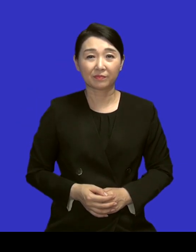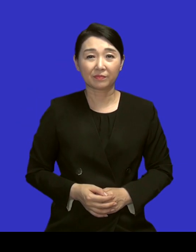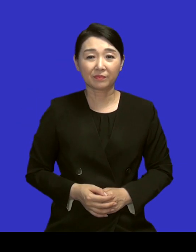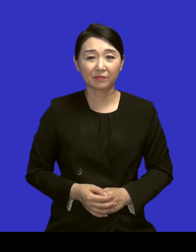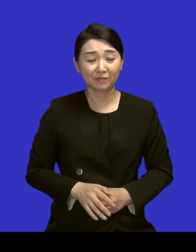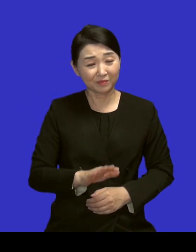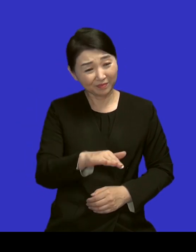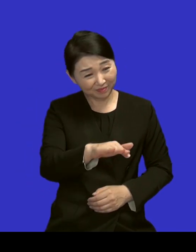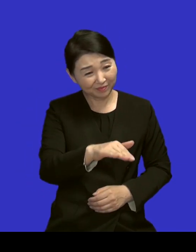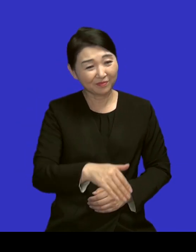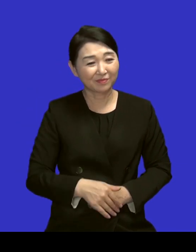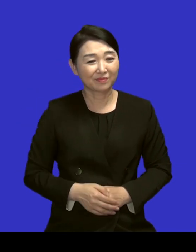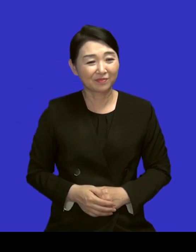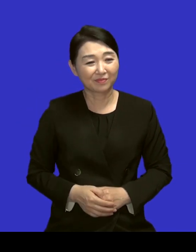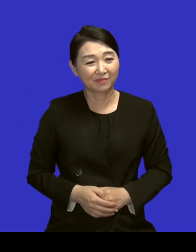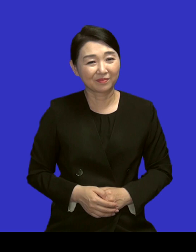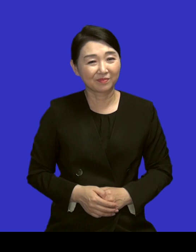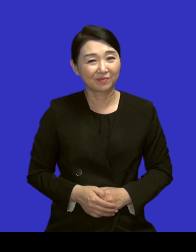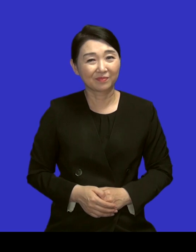성경아,